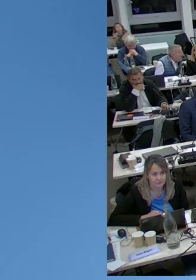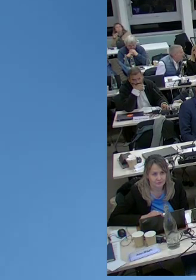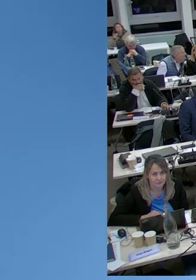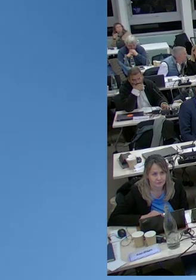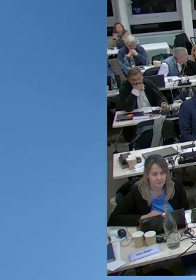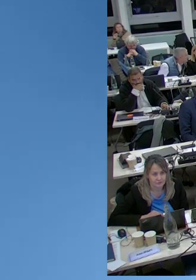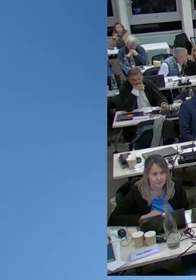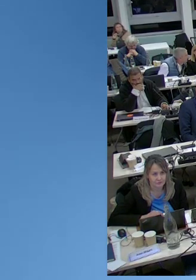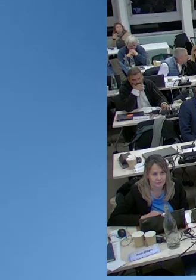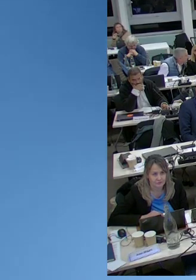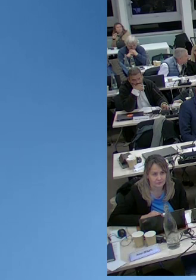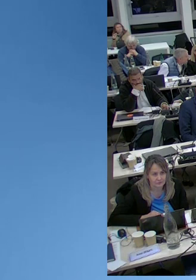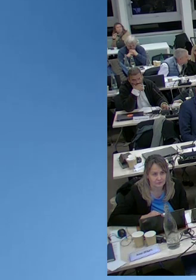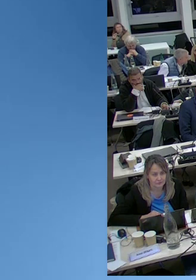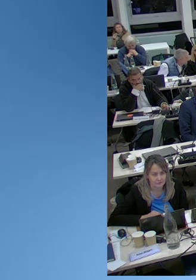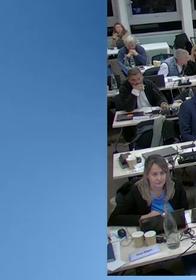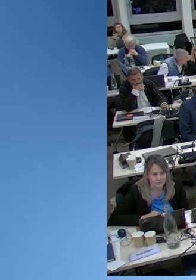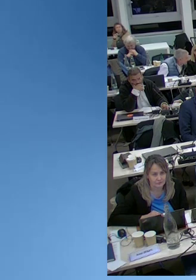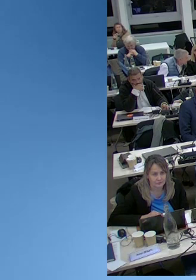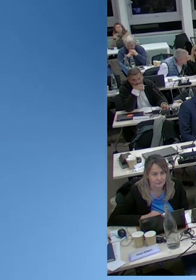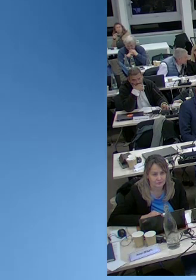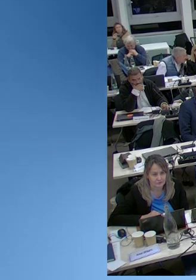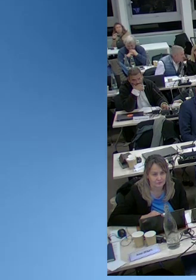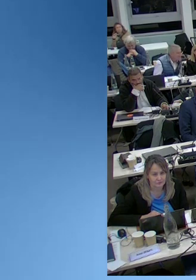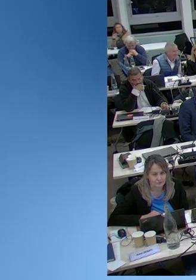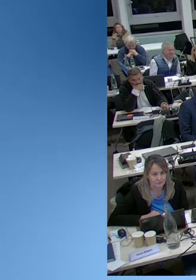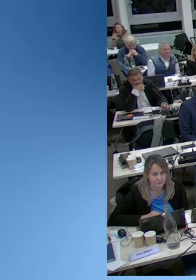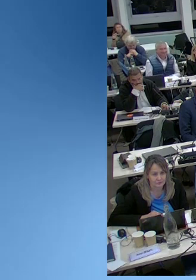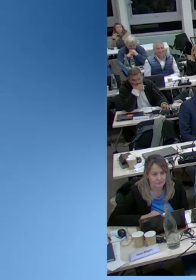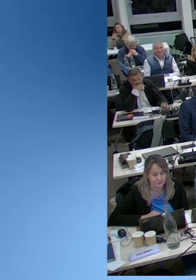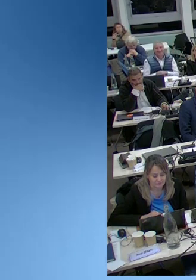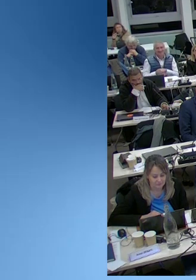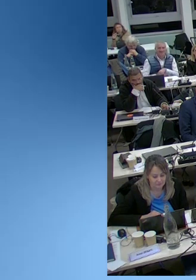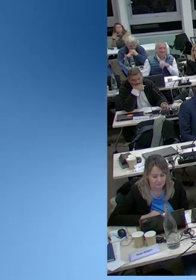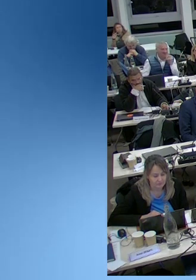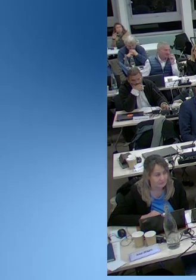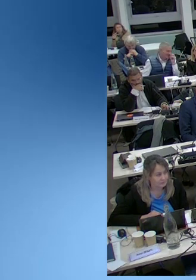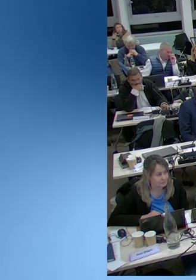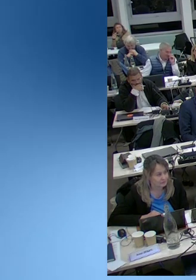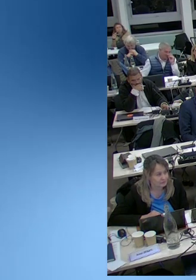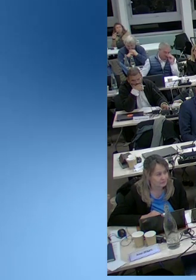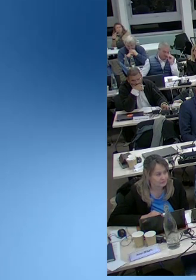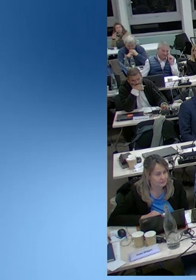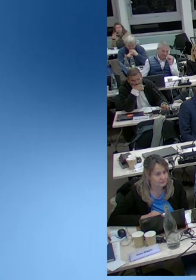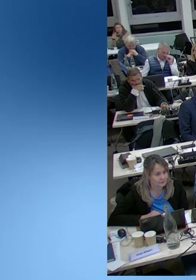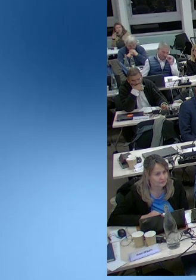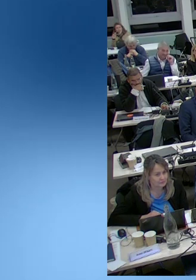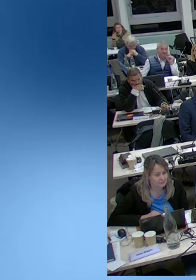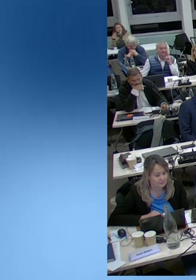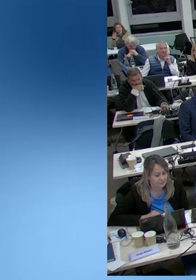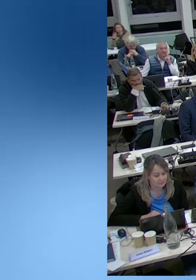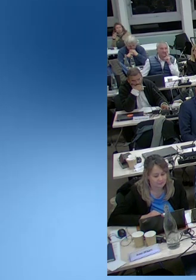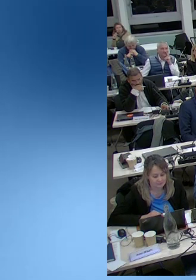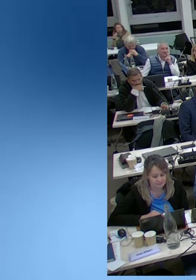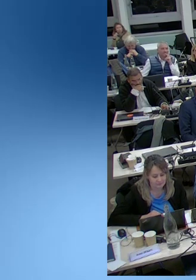fait quelques mois maintenant que vous êtes en réflexion si on peut au moins soit avoir un oui ou un non et réfléchir collectivement effectivement comme l'avait proposé